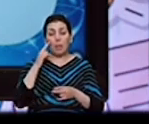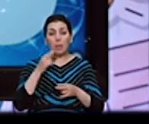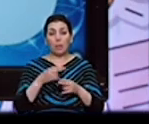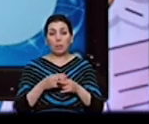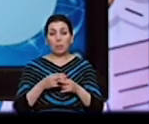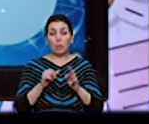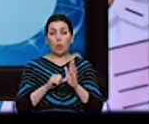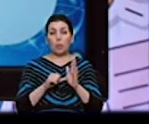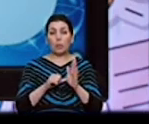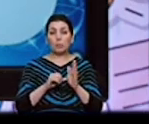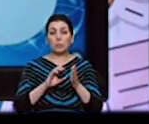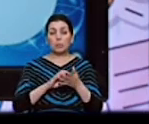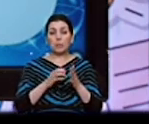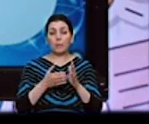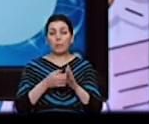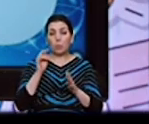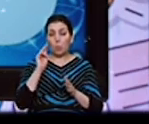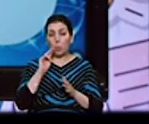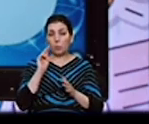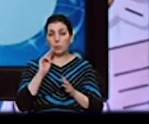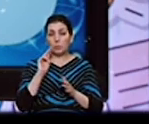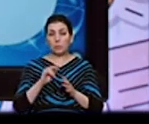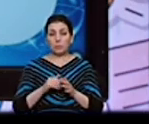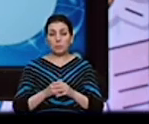Akam 6-sinfda o'qiydi.